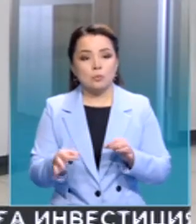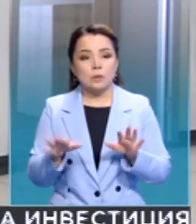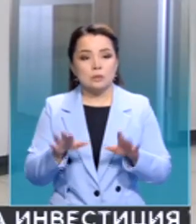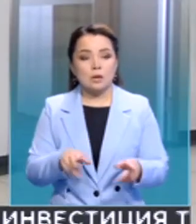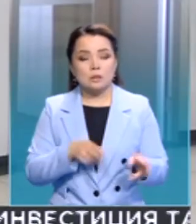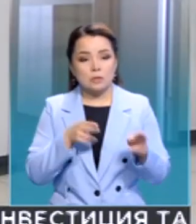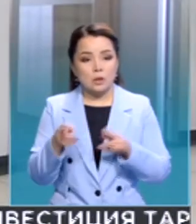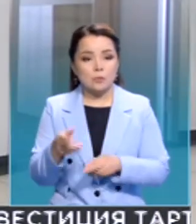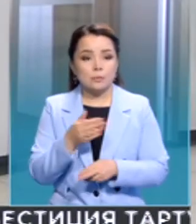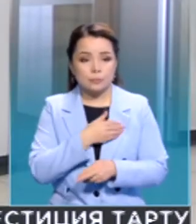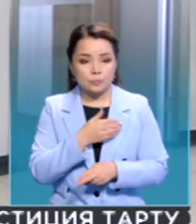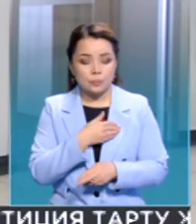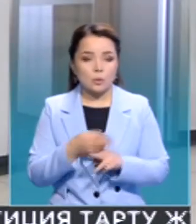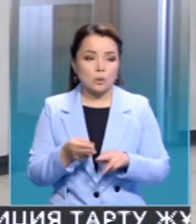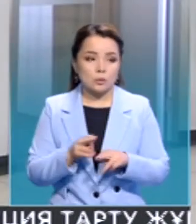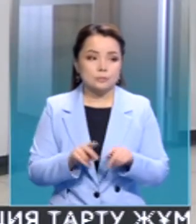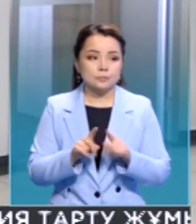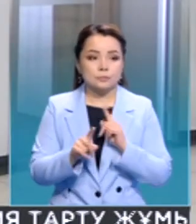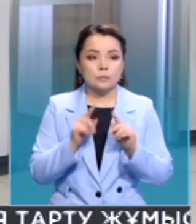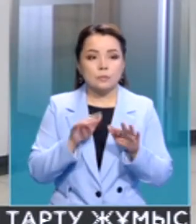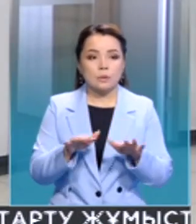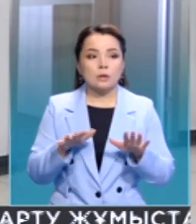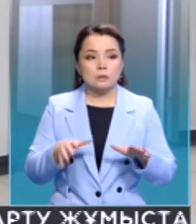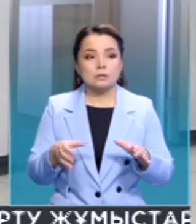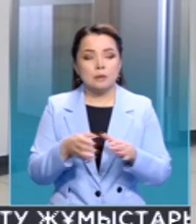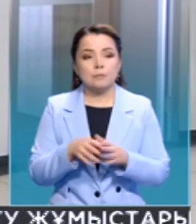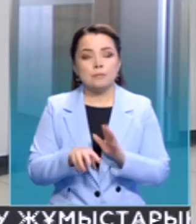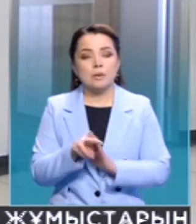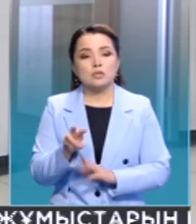десе, онда ол жаңағыдай парламент